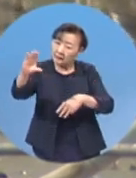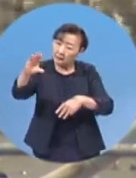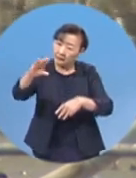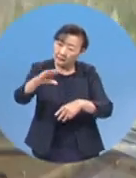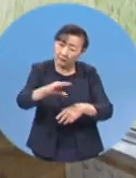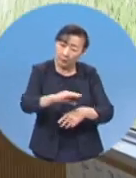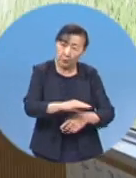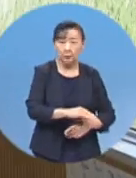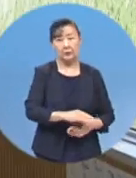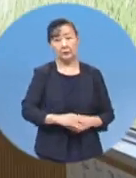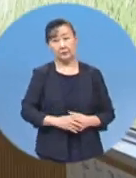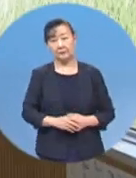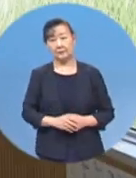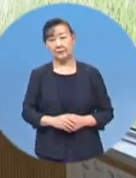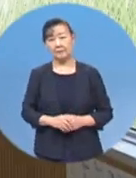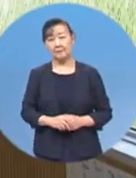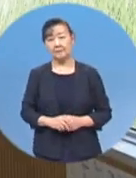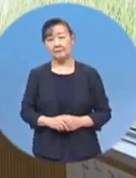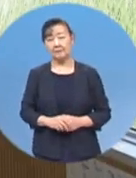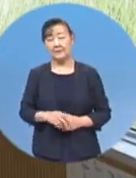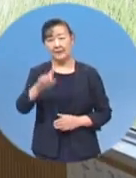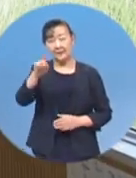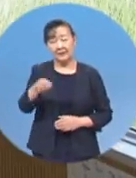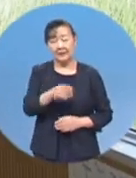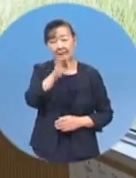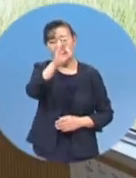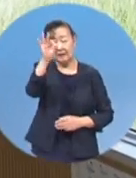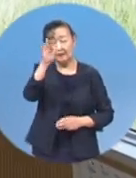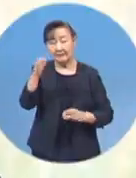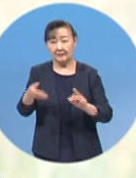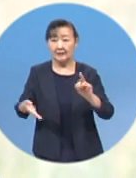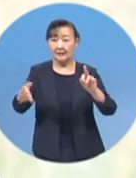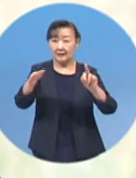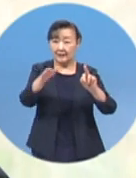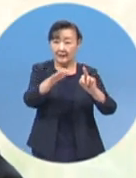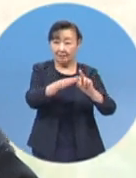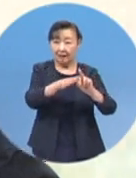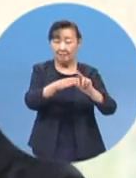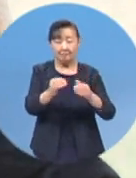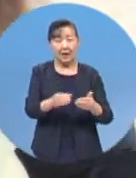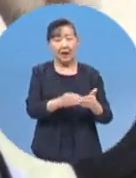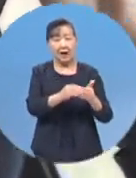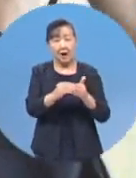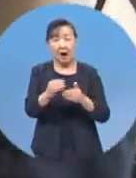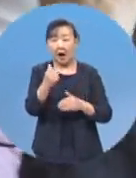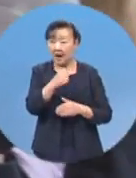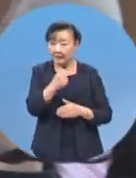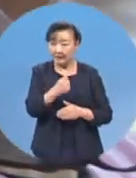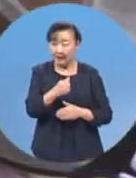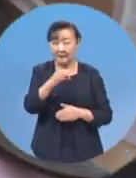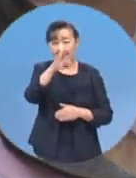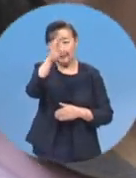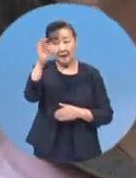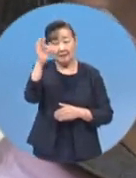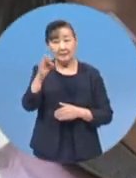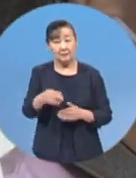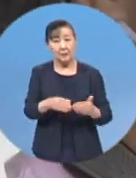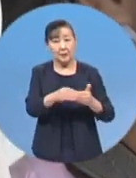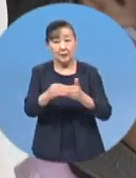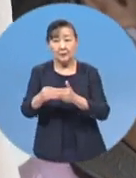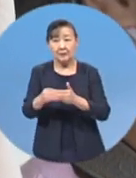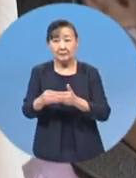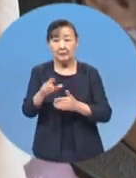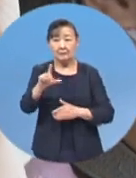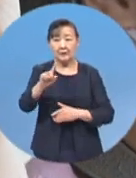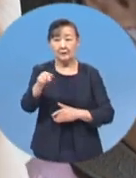。 自然観察センターには館内の案内や野鳥観察の手引きをしてくれるレ